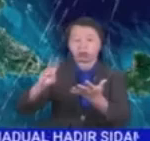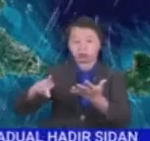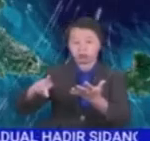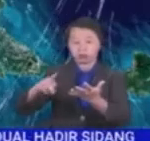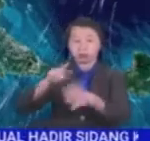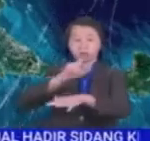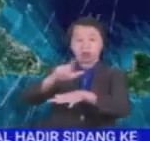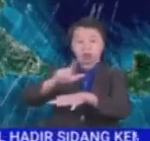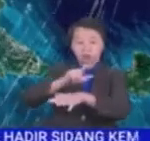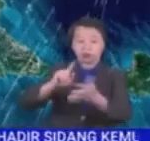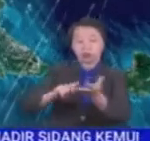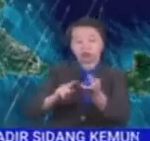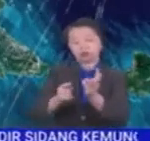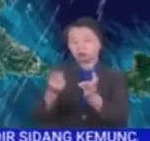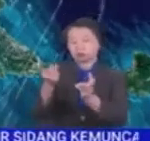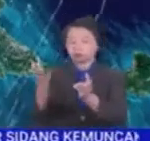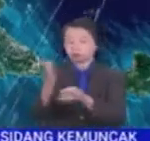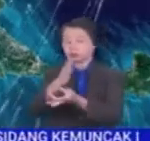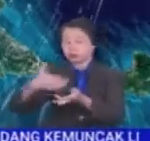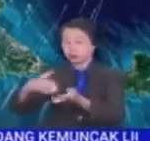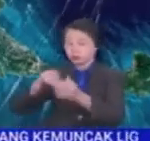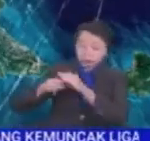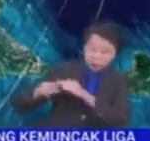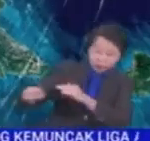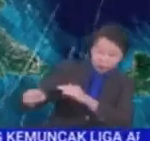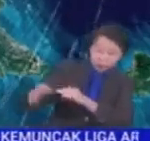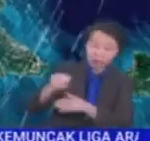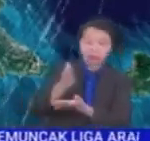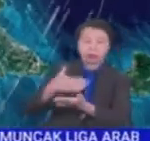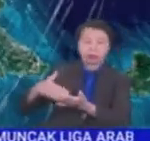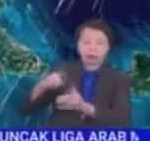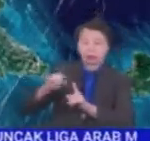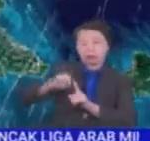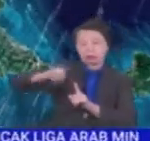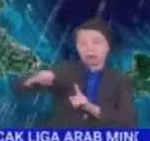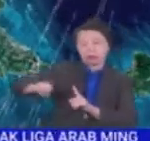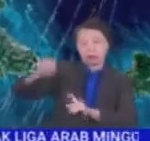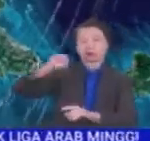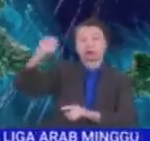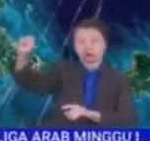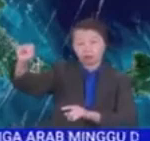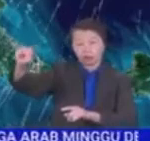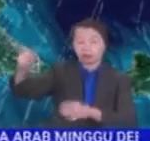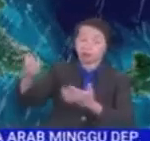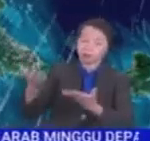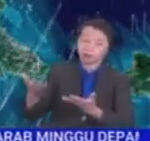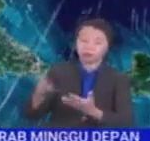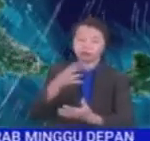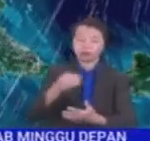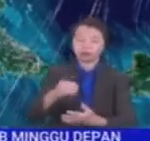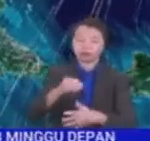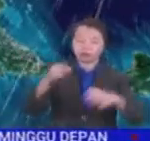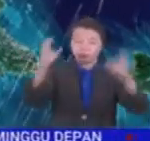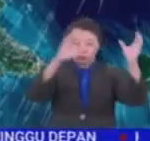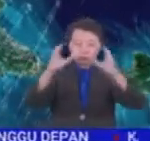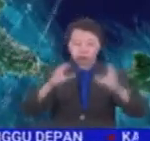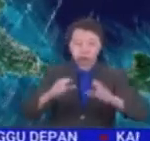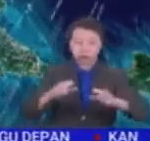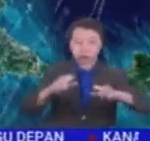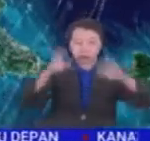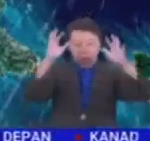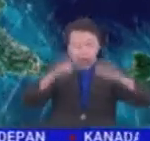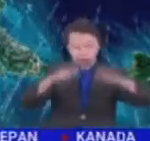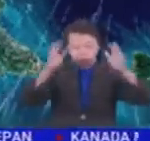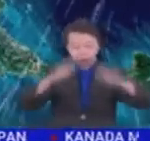Labuan dan di beberapa bahagian di sekitar pedalaman dan di bahagian Sandakan untuk negeri Sabah. Keadaan cuaca ribut petir untuk bahagian-bahagian ini